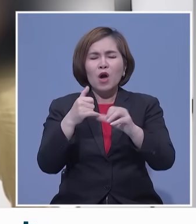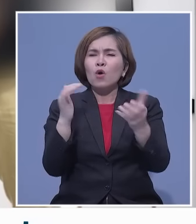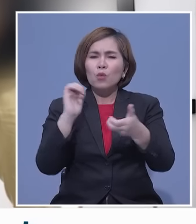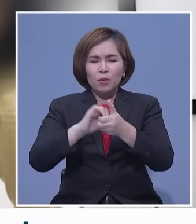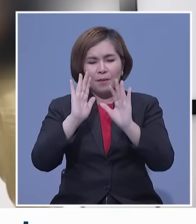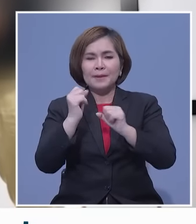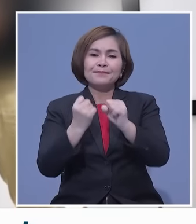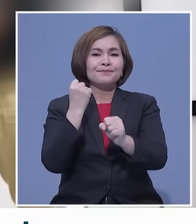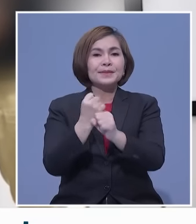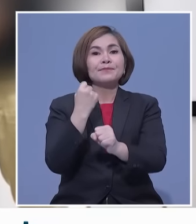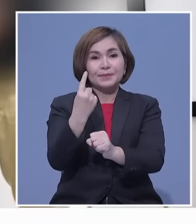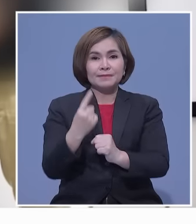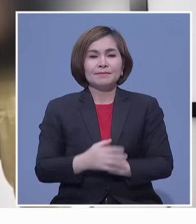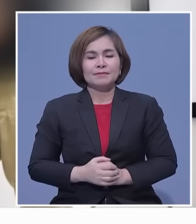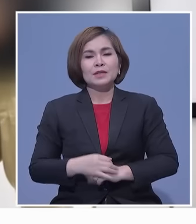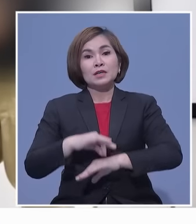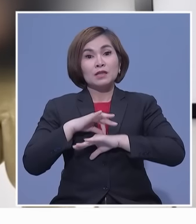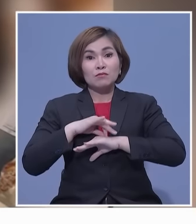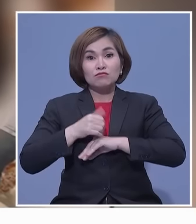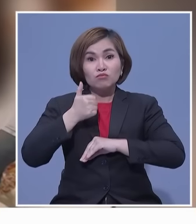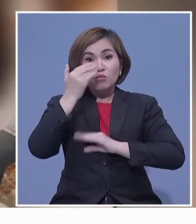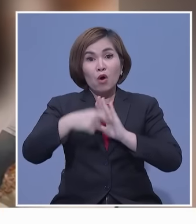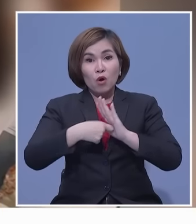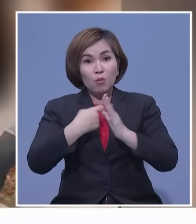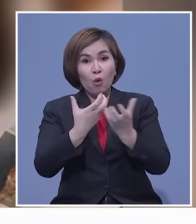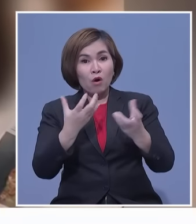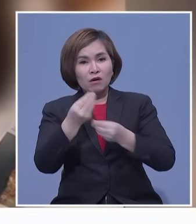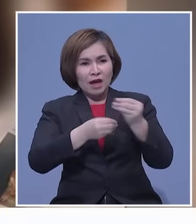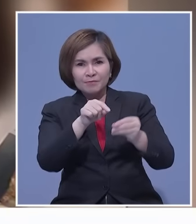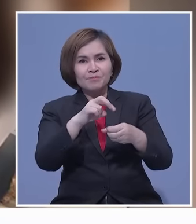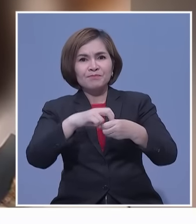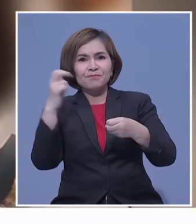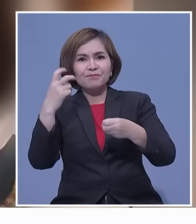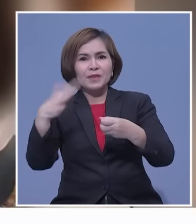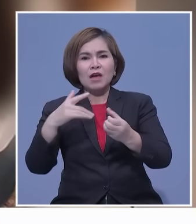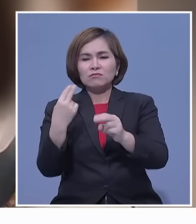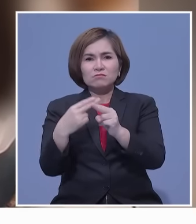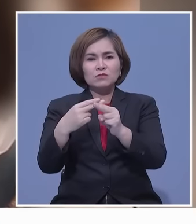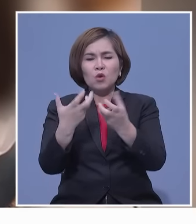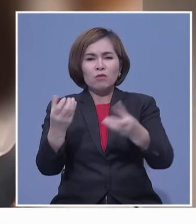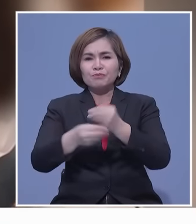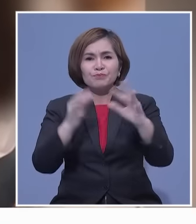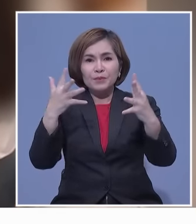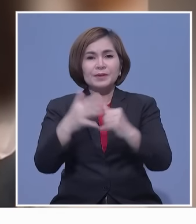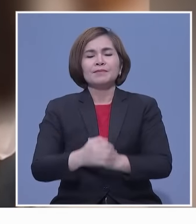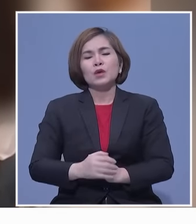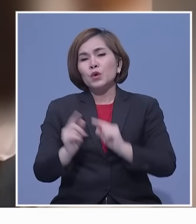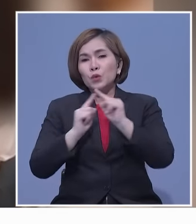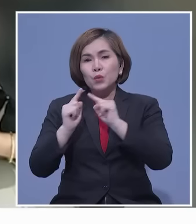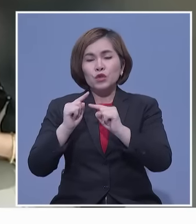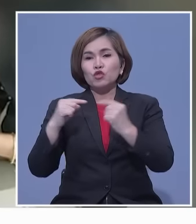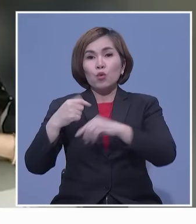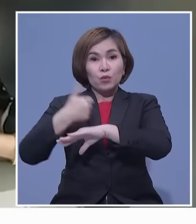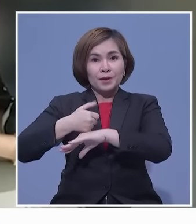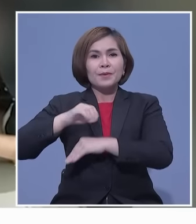ปีเพิ่งเข้ามาและเข้ามารับตำแหน่งหลังจากที่สินค้าเนี้ยออกไปแล้วอ่าๆเบื้องต้นหลังเกิดเหตุมีการพูดคุยกับบอสพอนะ